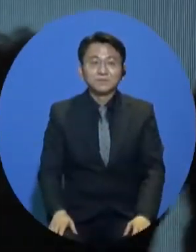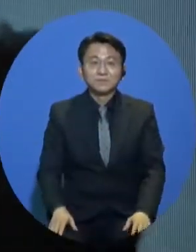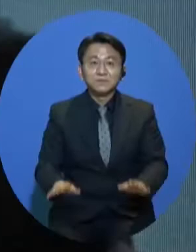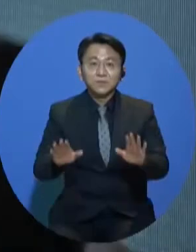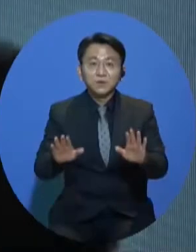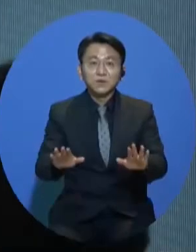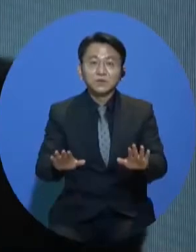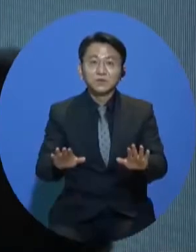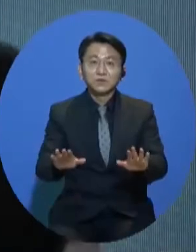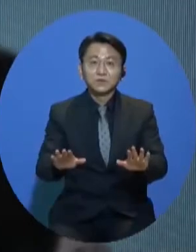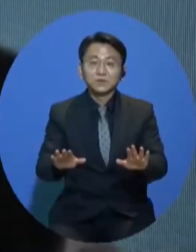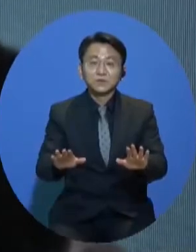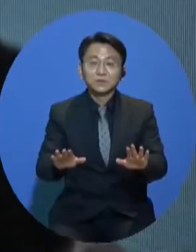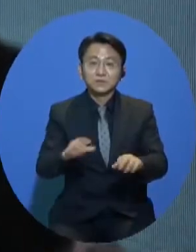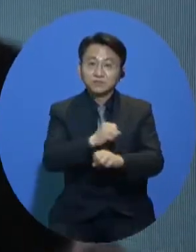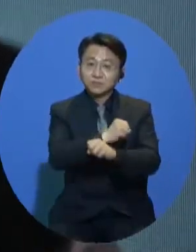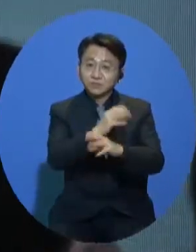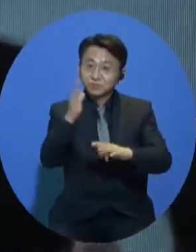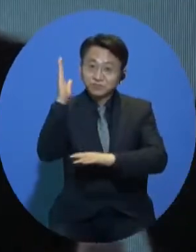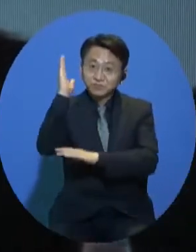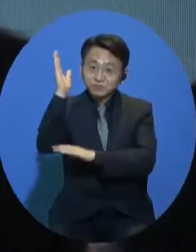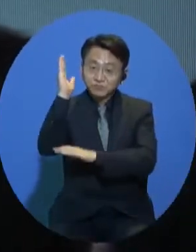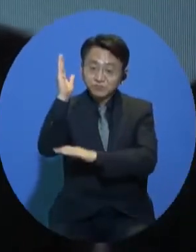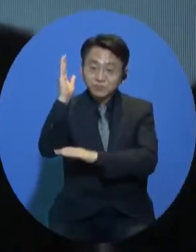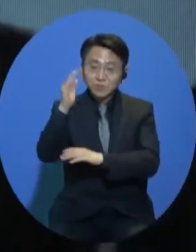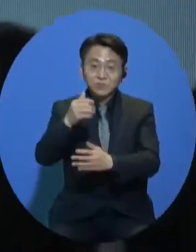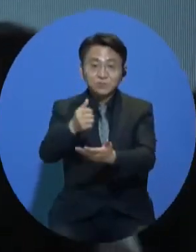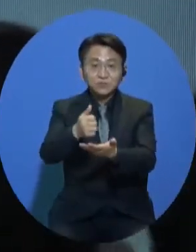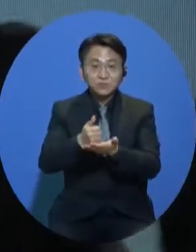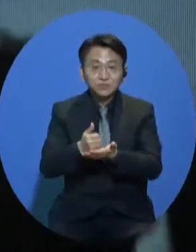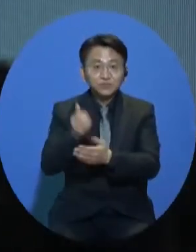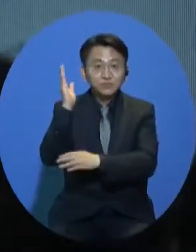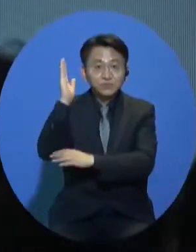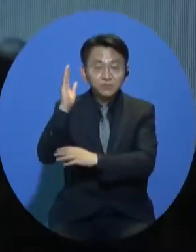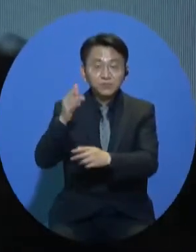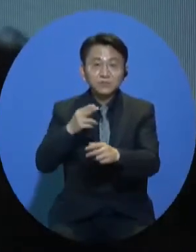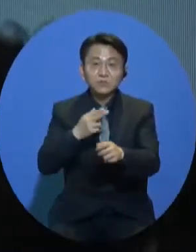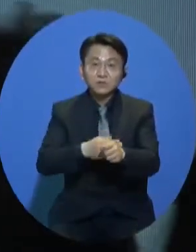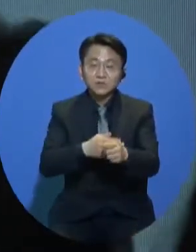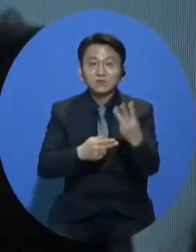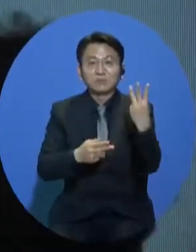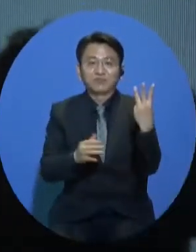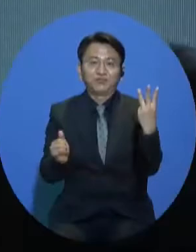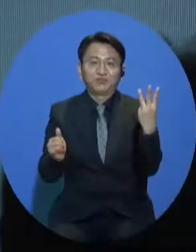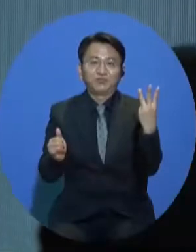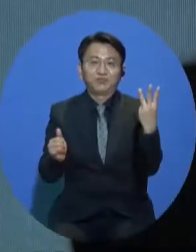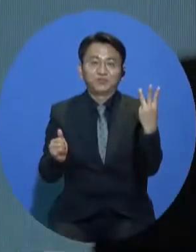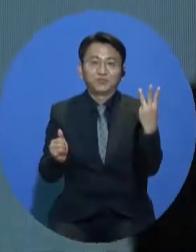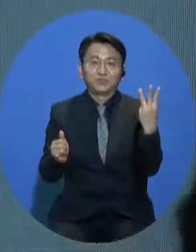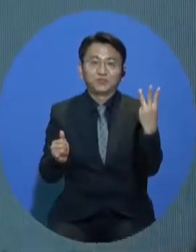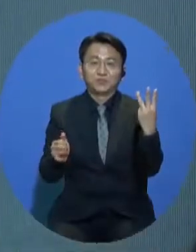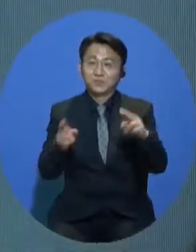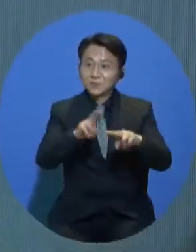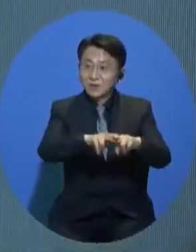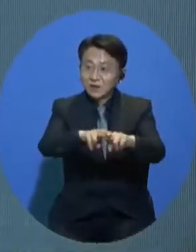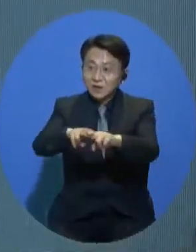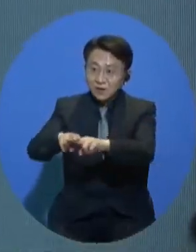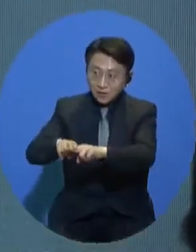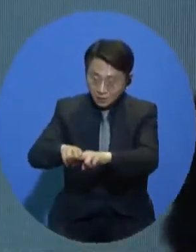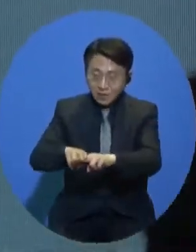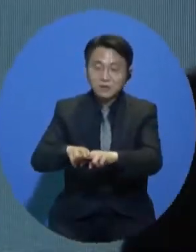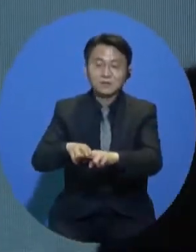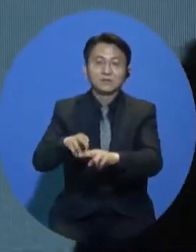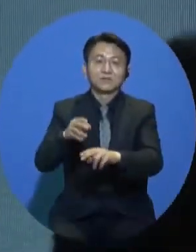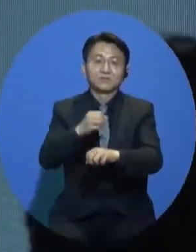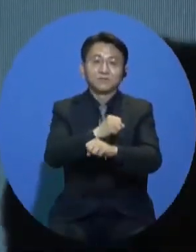기조 세션은 세 분의 연사께서 특별한 시간들을 준비하고 계십니다. 자리에 착석하시는 대로 바로